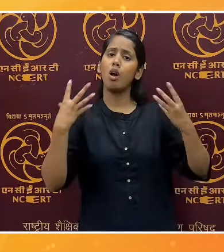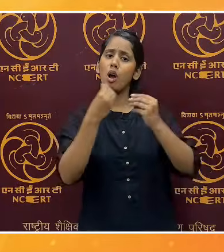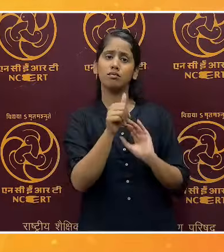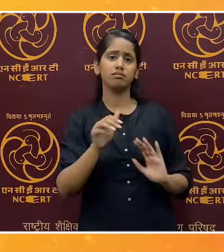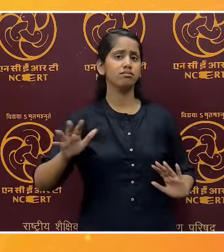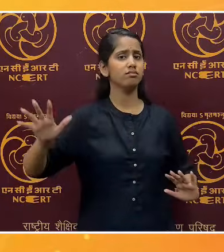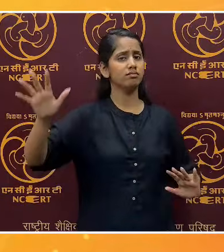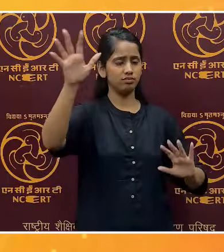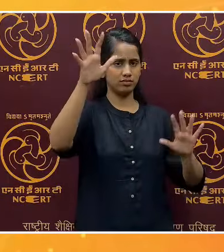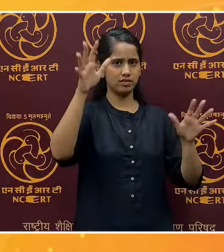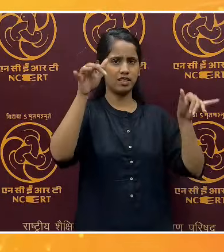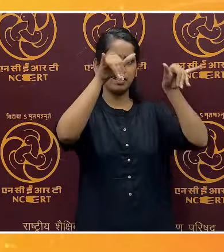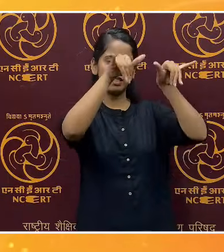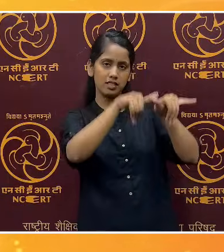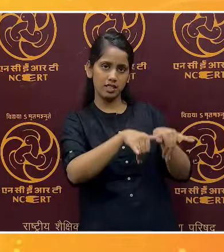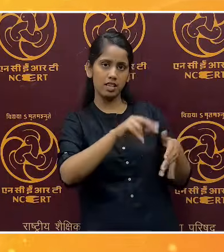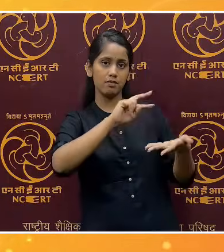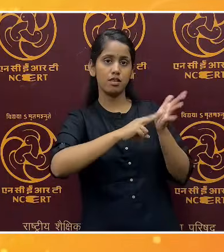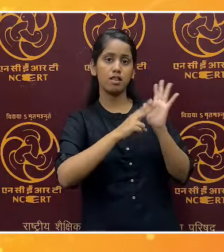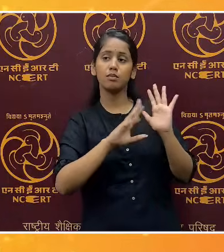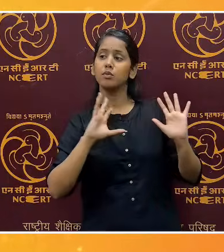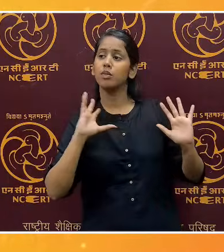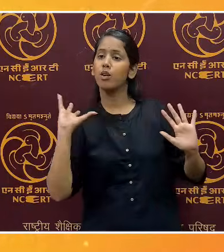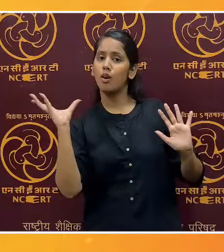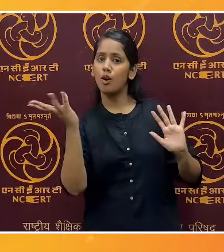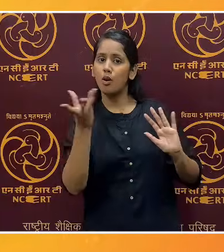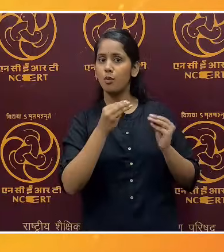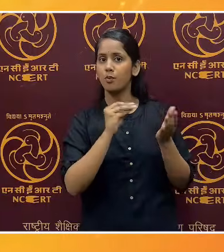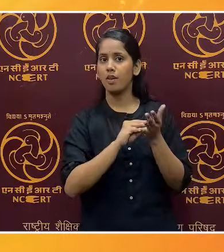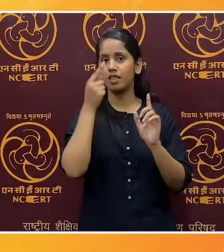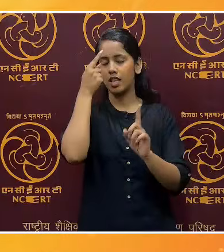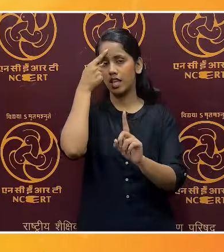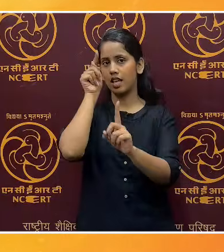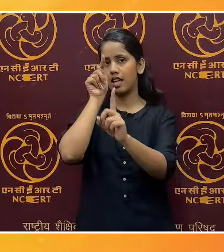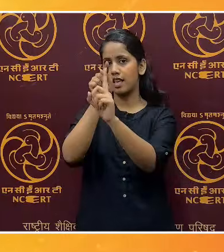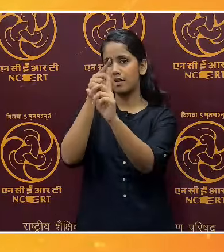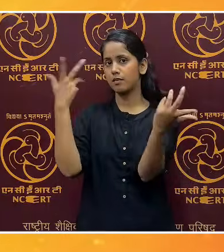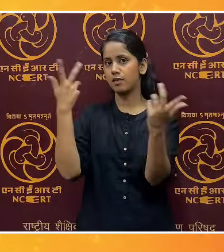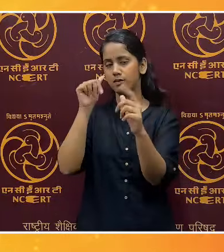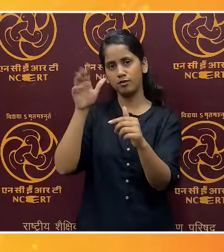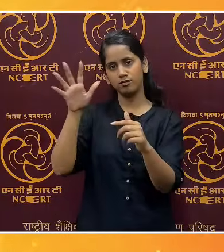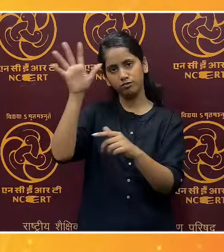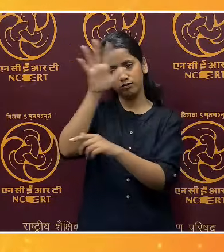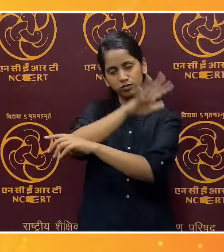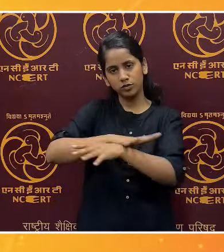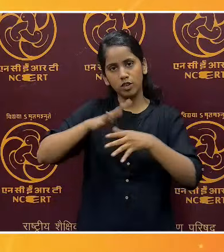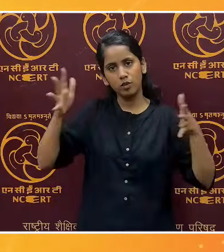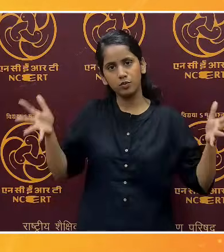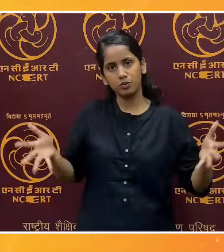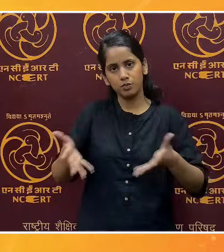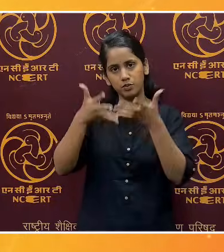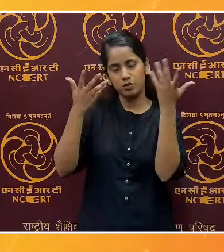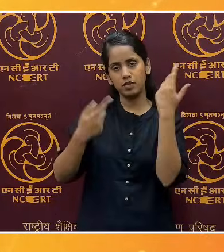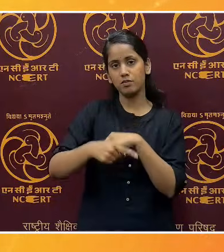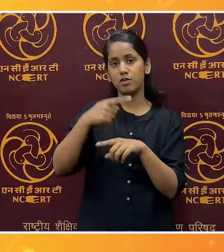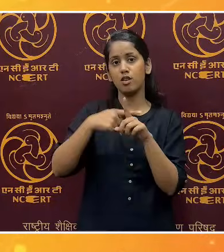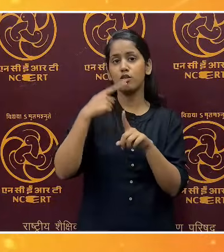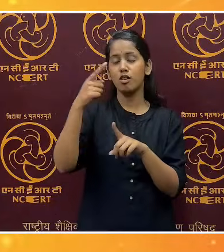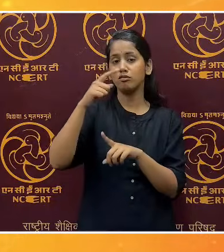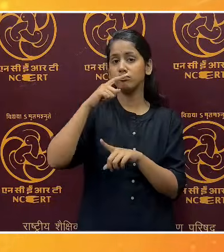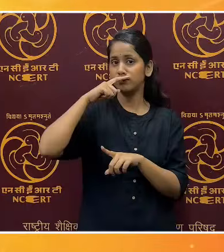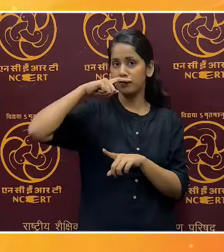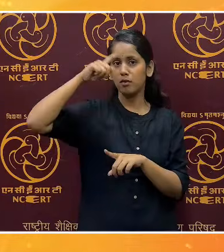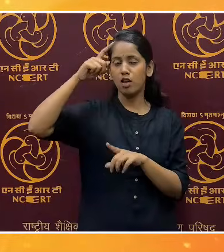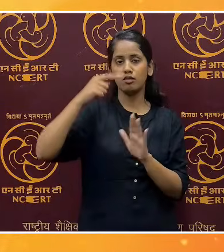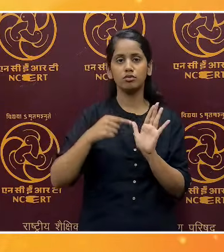हैं, इसलिए हमारे समक्ष एक ही लक्ष्य है, अपने देश को आगे बढ़ाना, उसका नाम ऊंचा